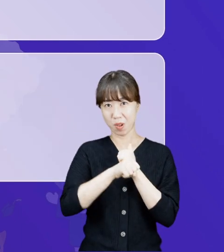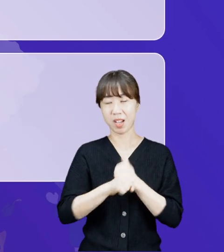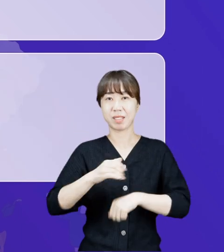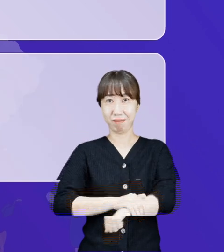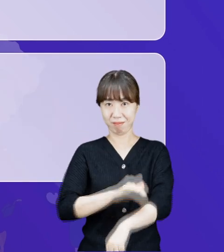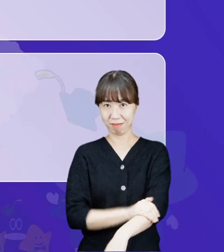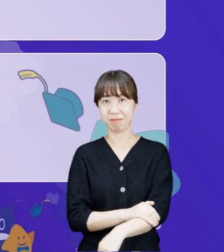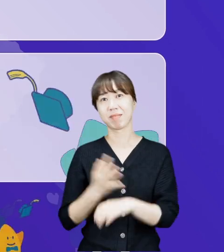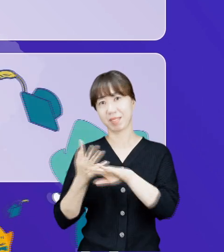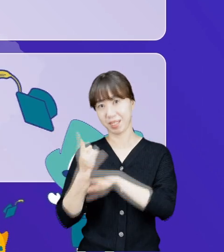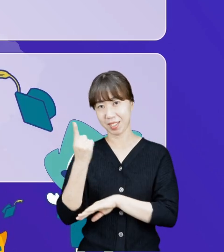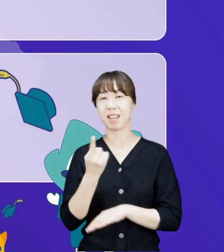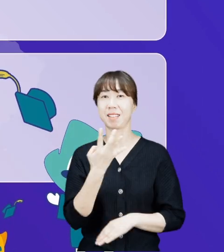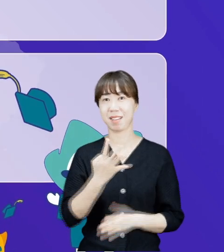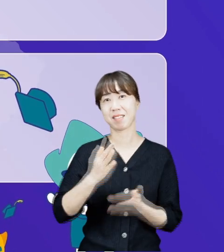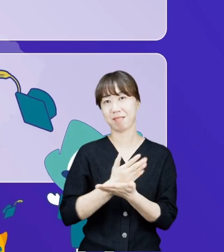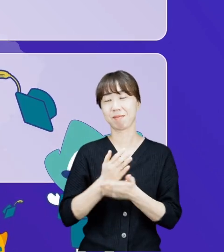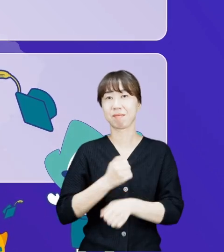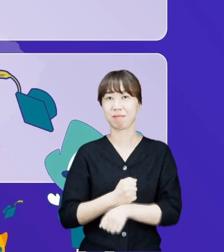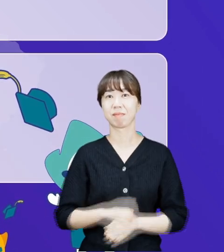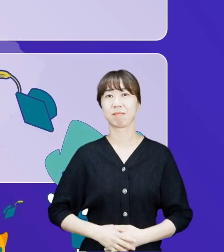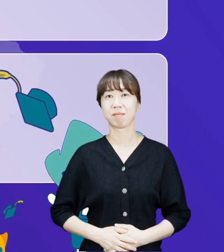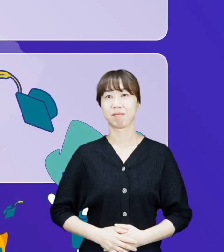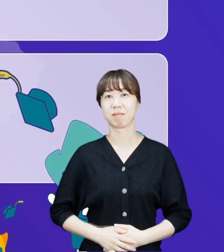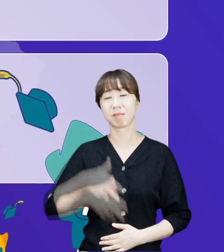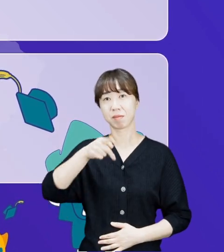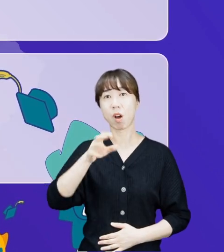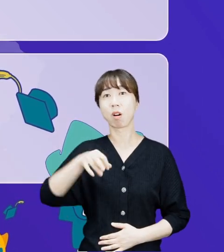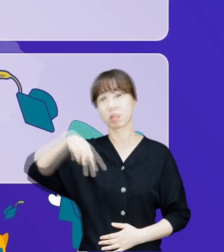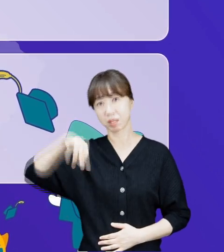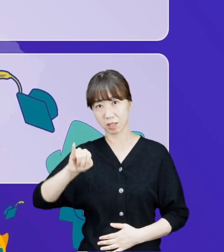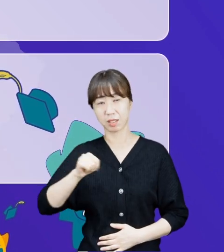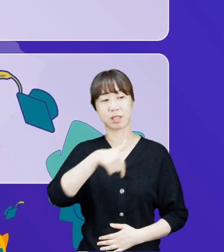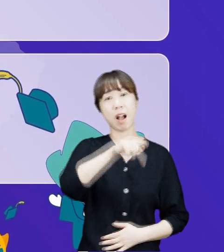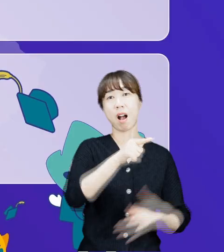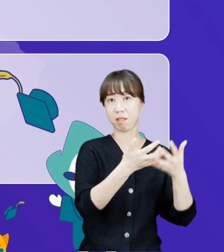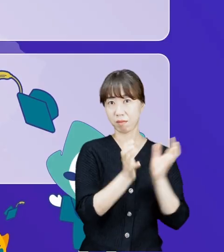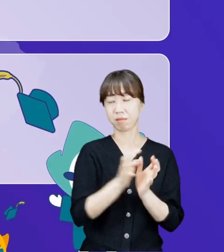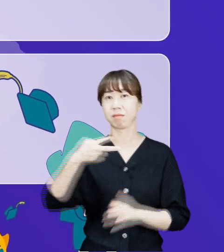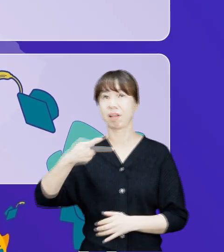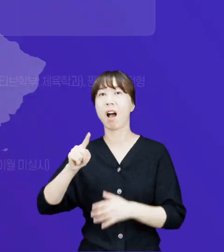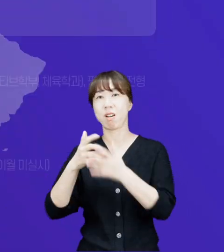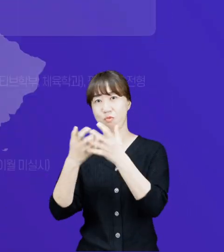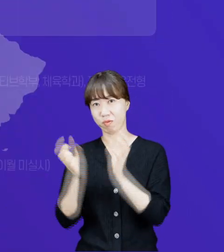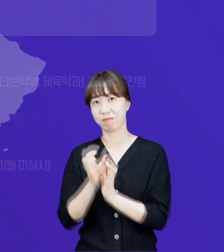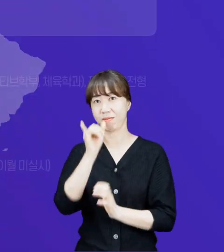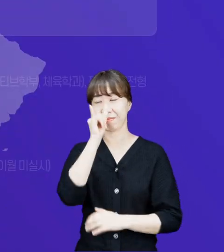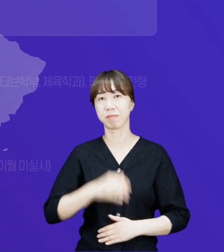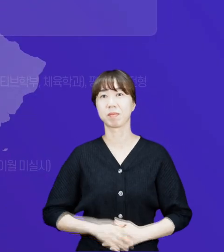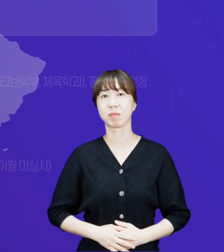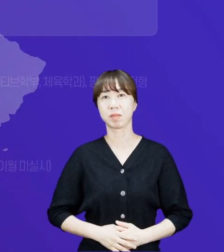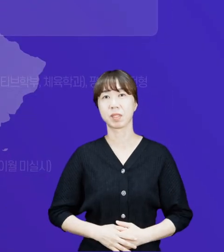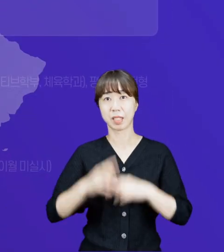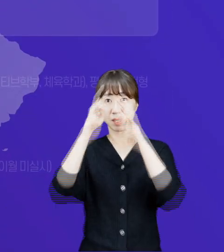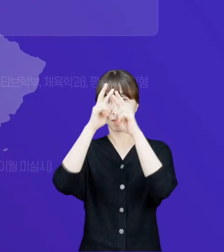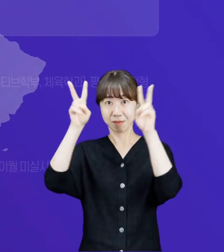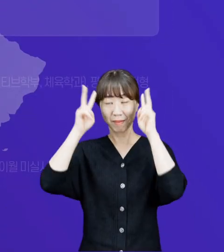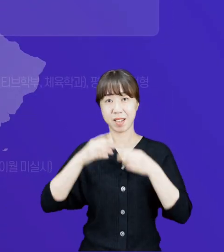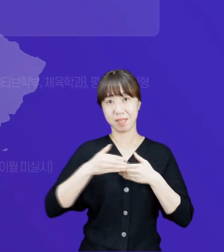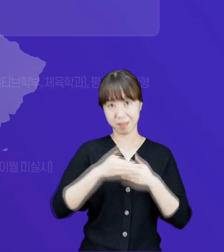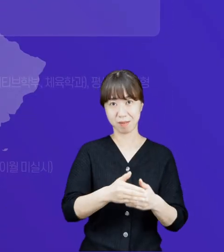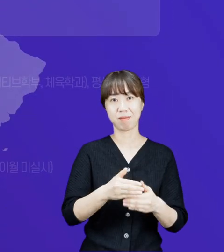실적, 기타 전형으로 나뉘어지고 정시 모집은 다군으로 나뉘어집니다. 2년제 전문학사 모집